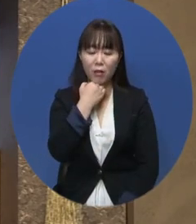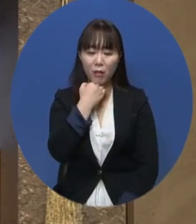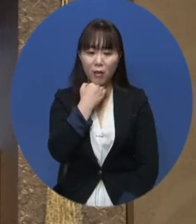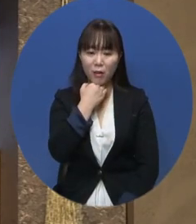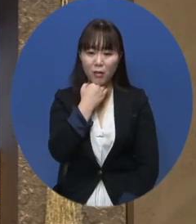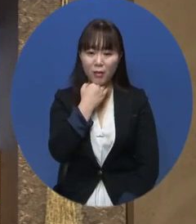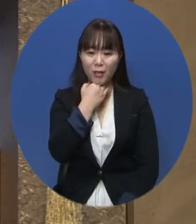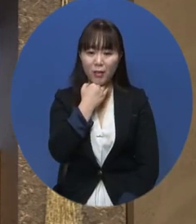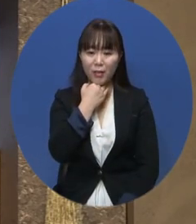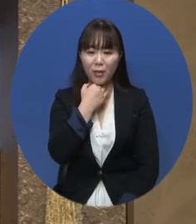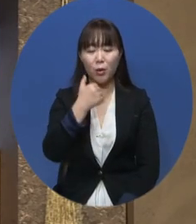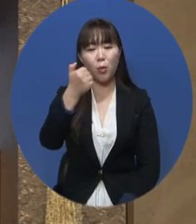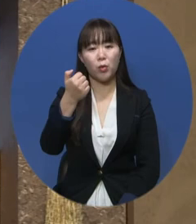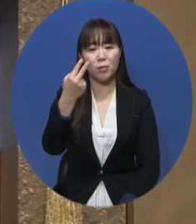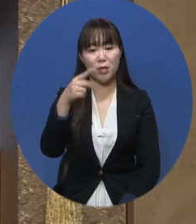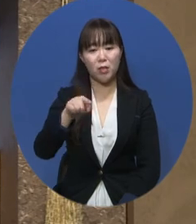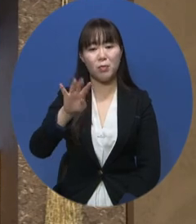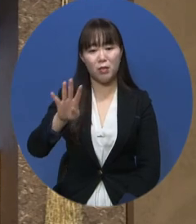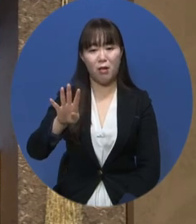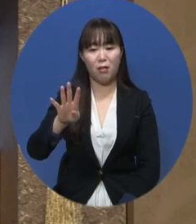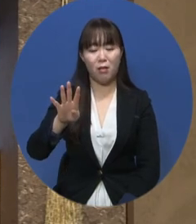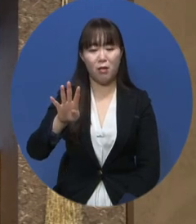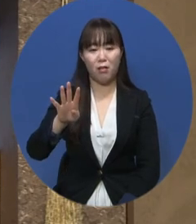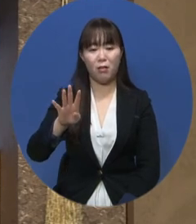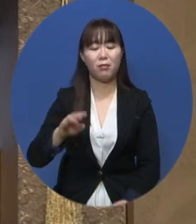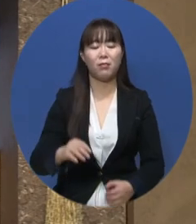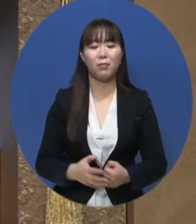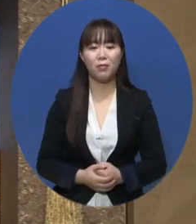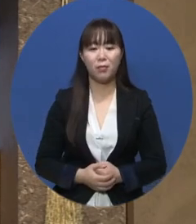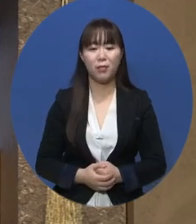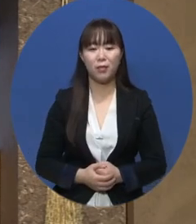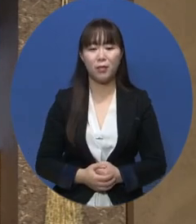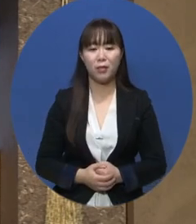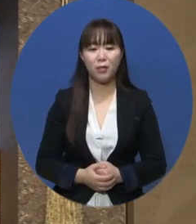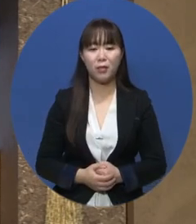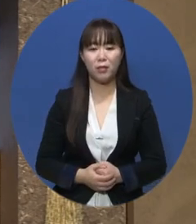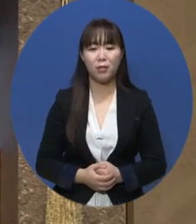평균 수명이 52.4세였습니다.